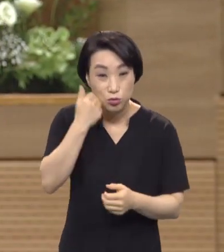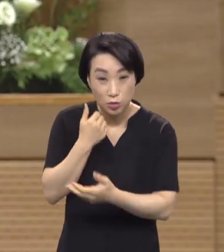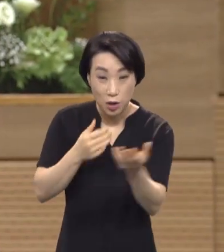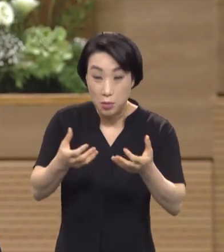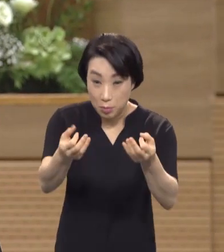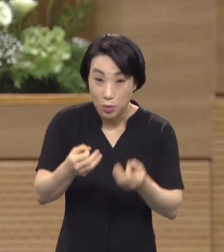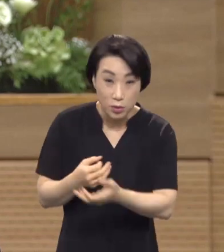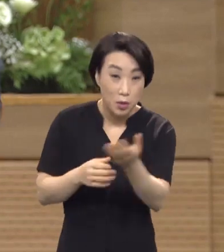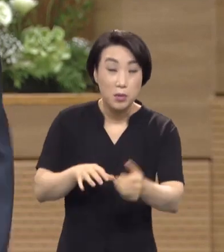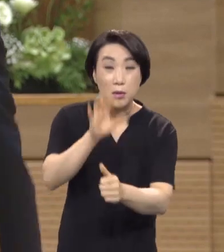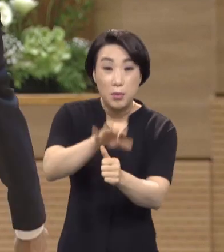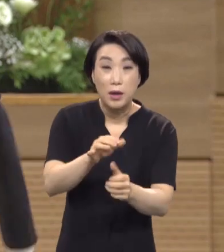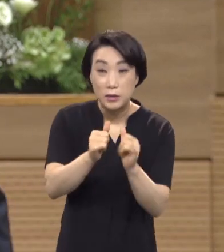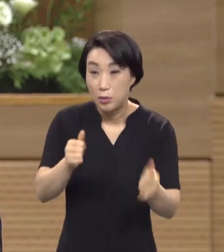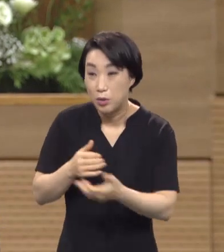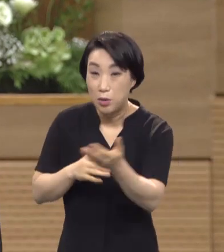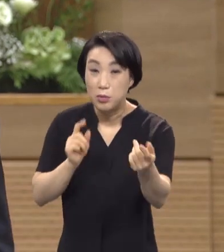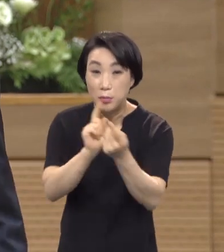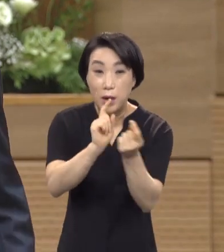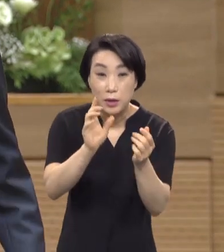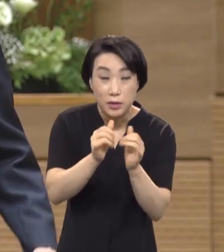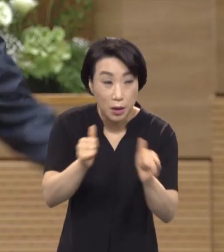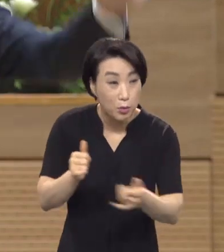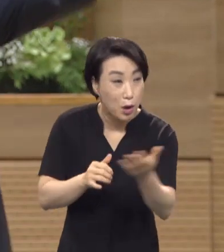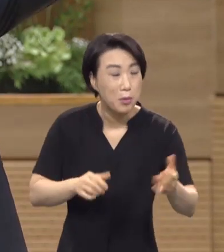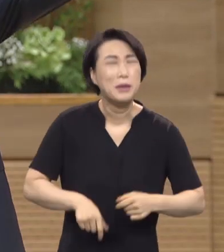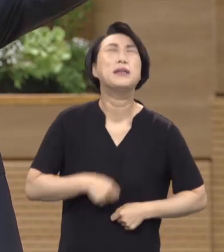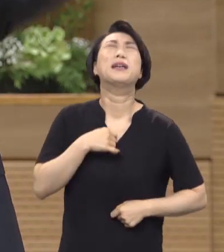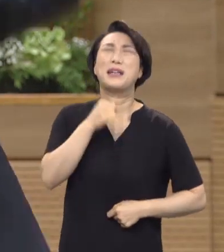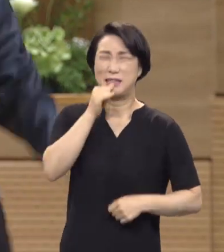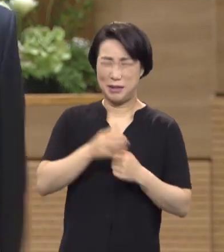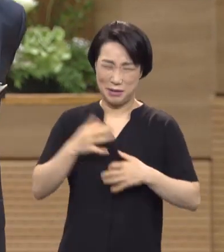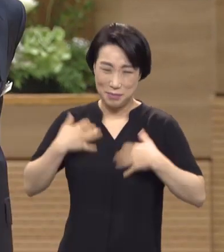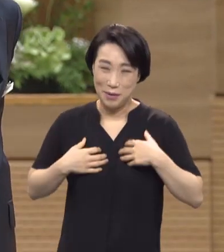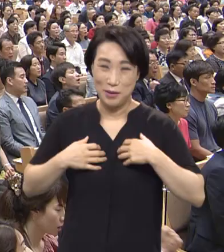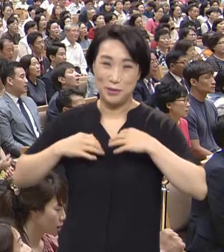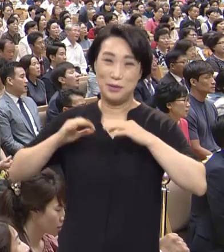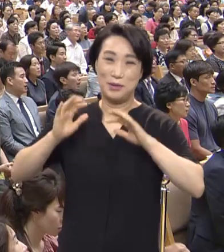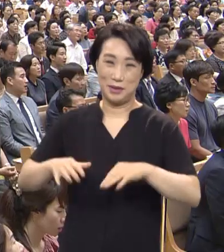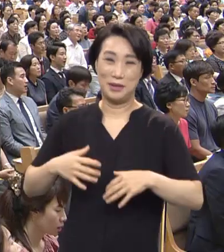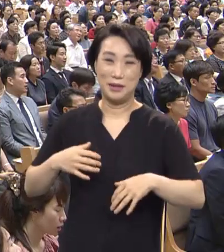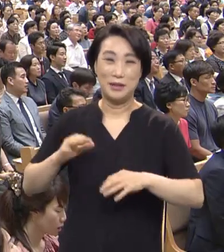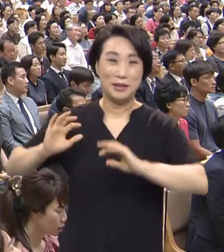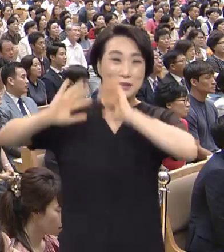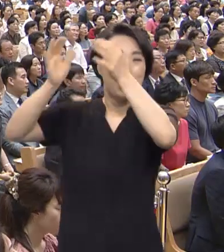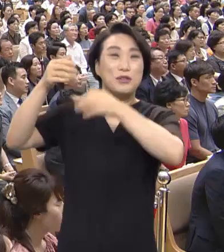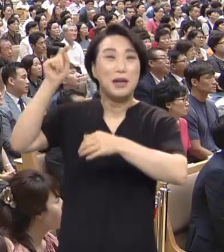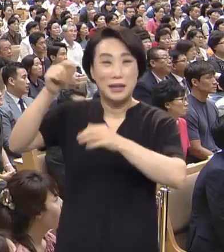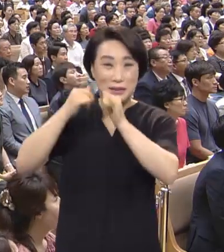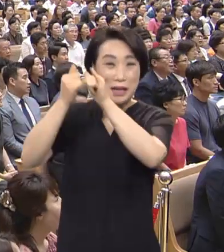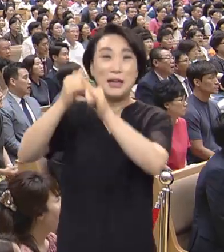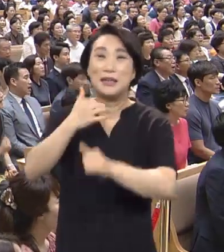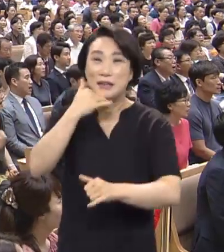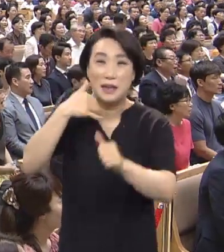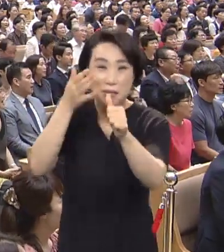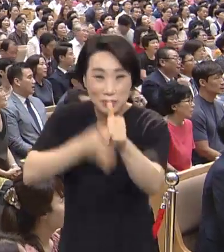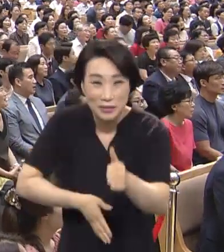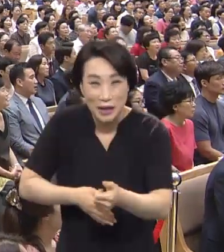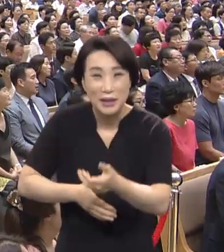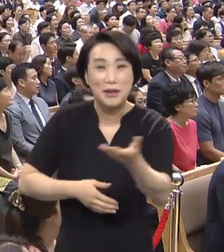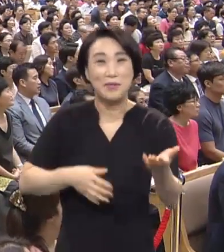의가 있음을 위해서 기뻐하고 즐거워하고 하늘의 상을 기다려라 이 말입니다. 인정하면 아멘 합시다.